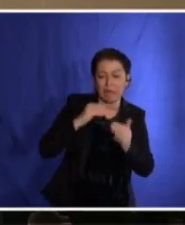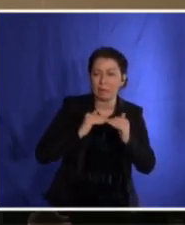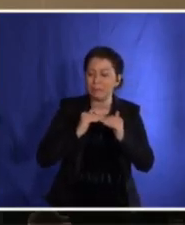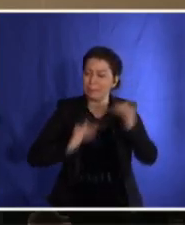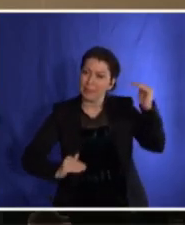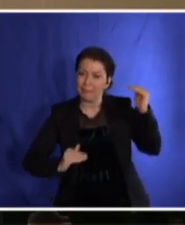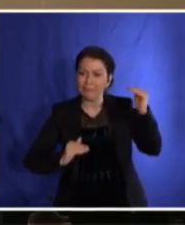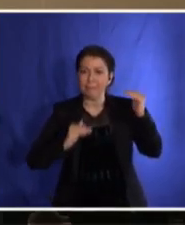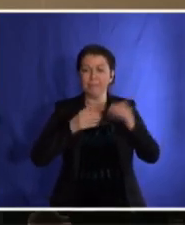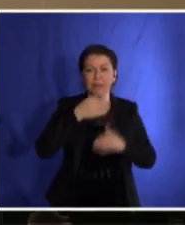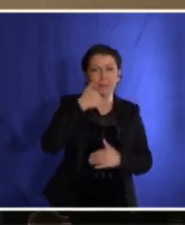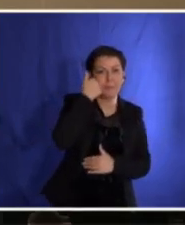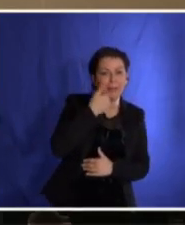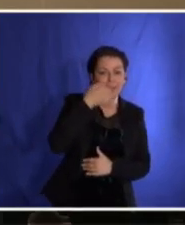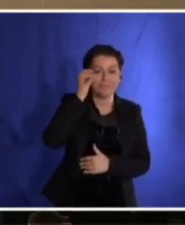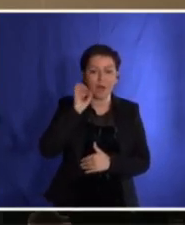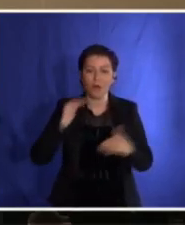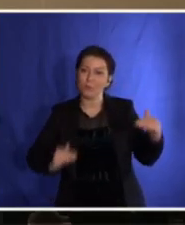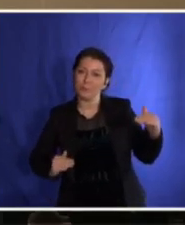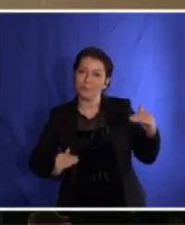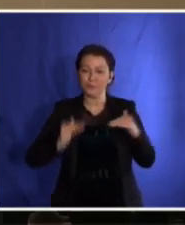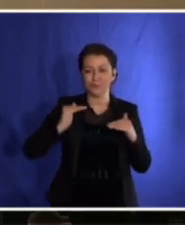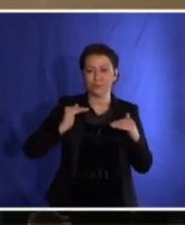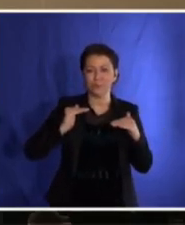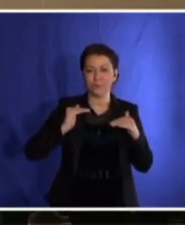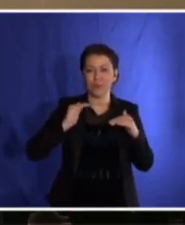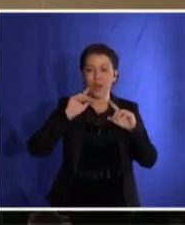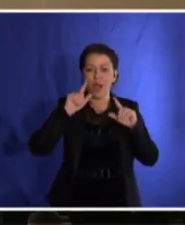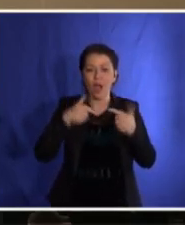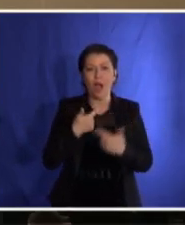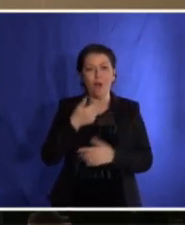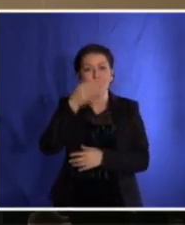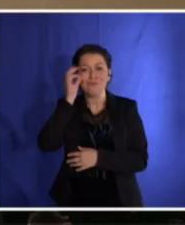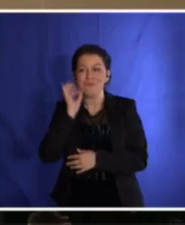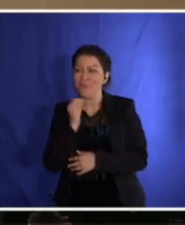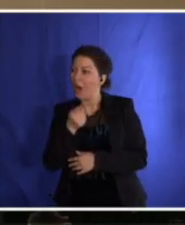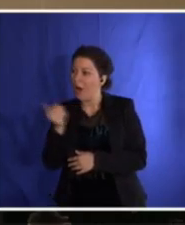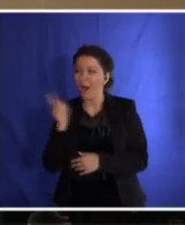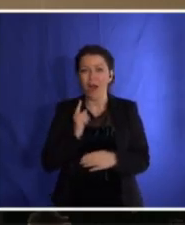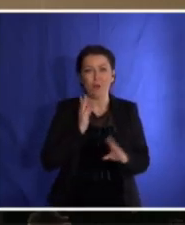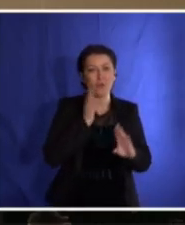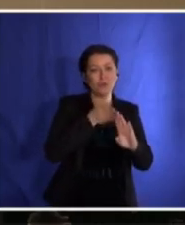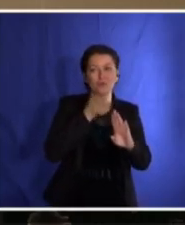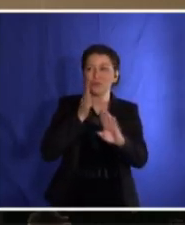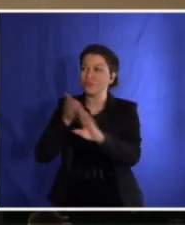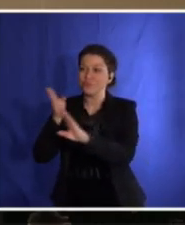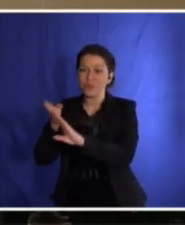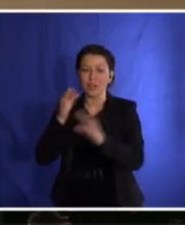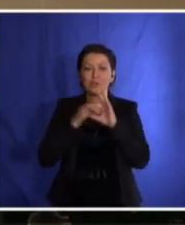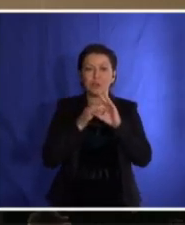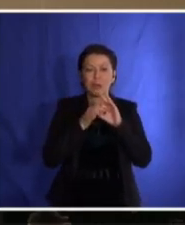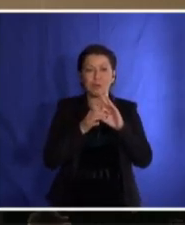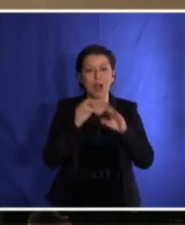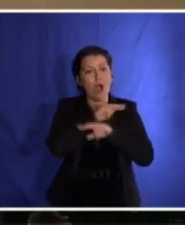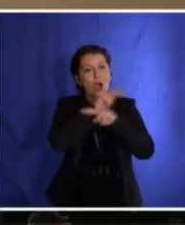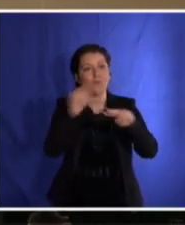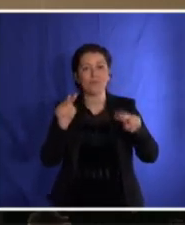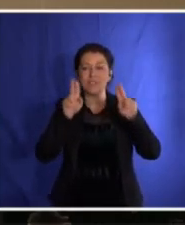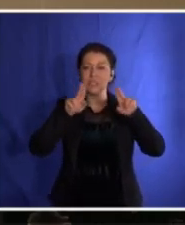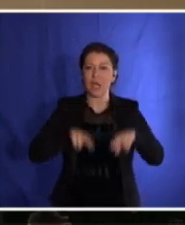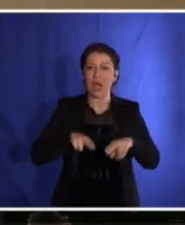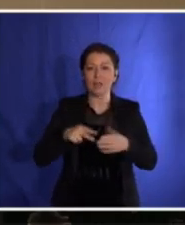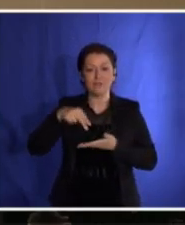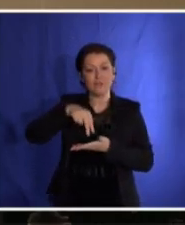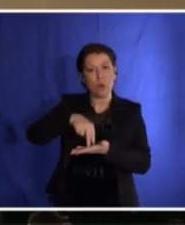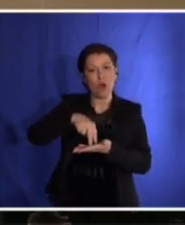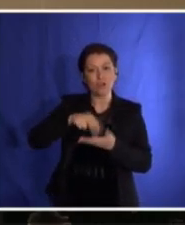Arbeit zu schließen. Die Zugänglichkeit für Frauen bei Aufsichtsräten und Vorständen zu verbessern,